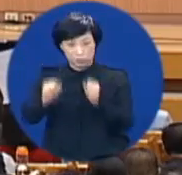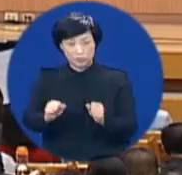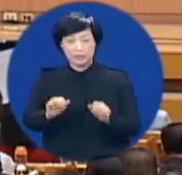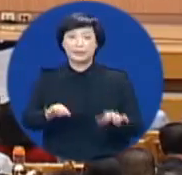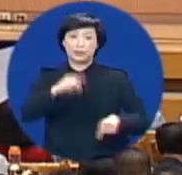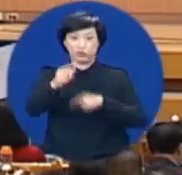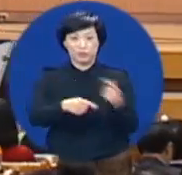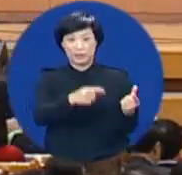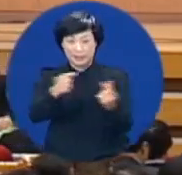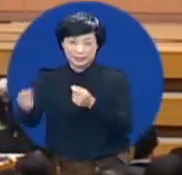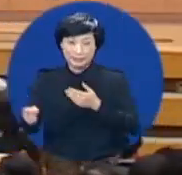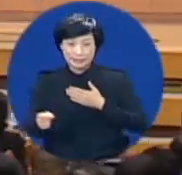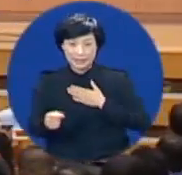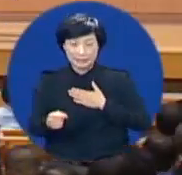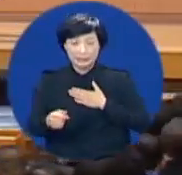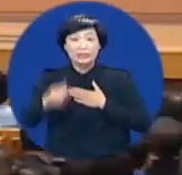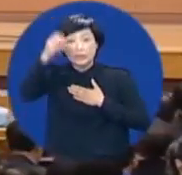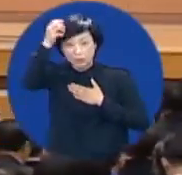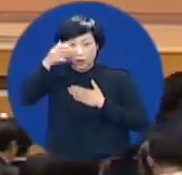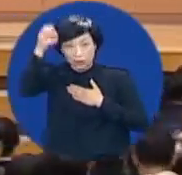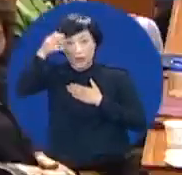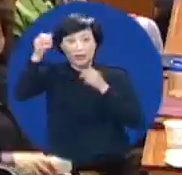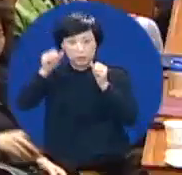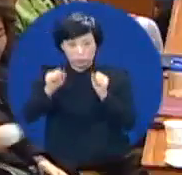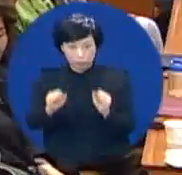나는 영적인 존재다.